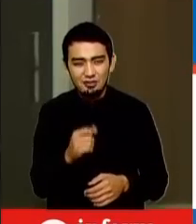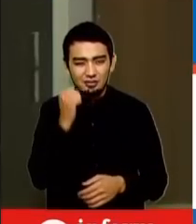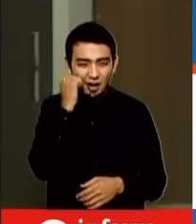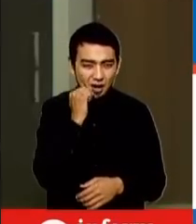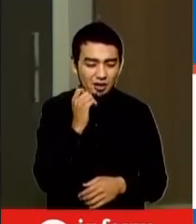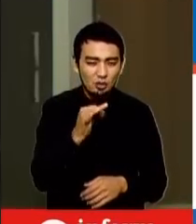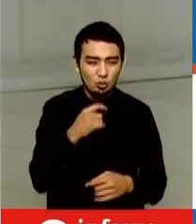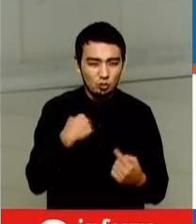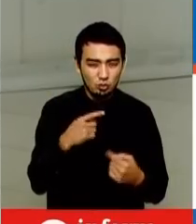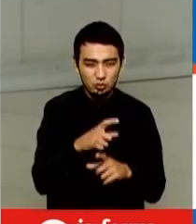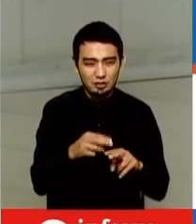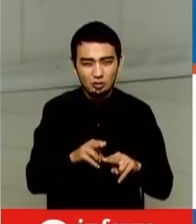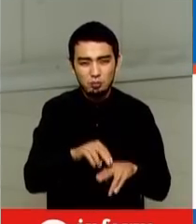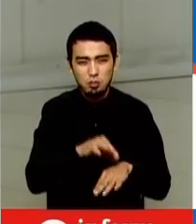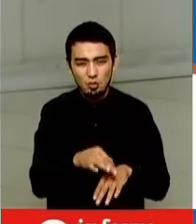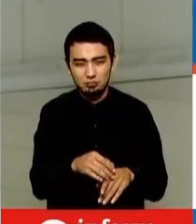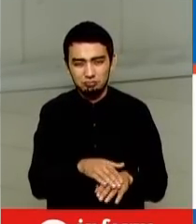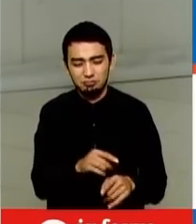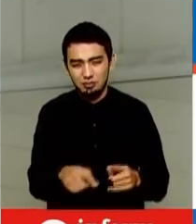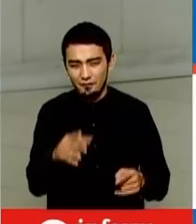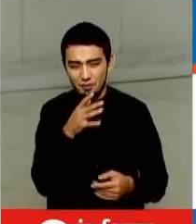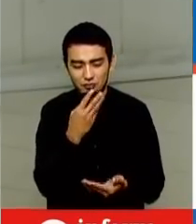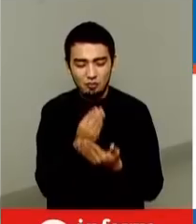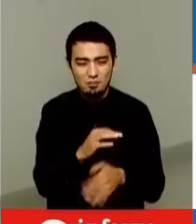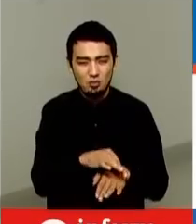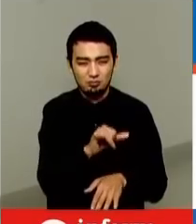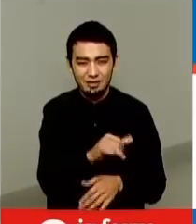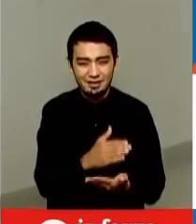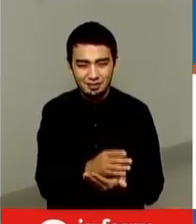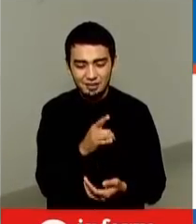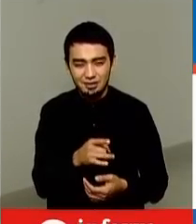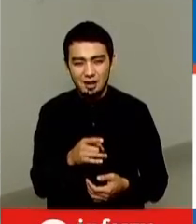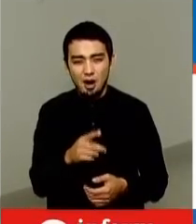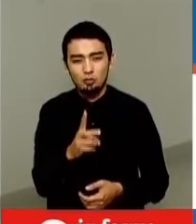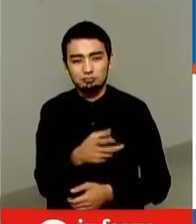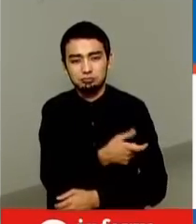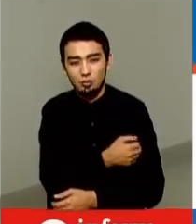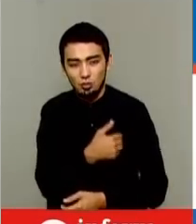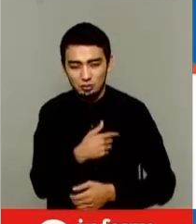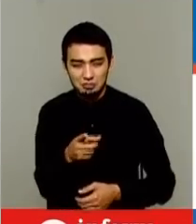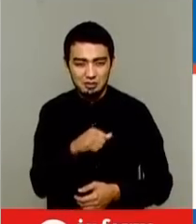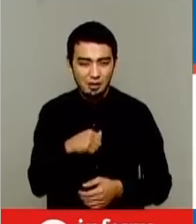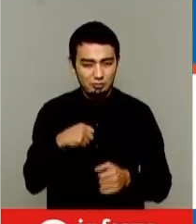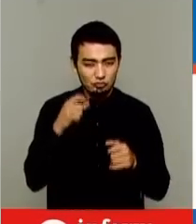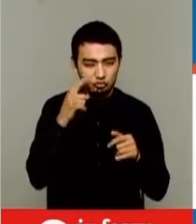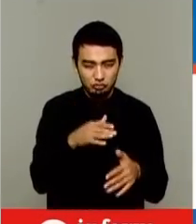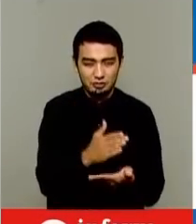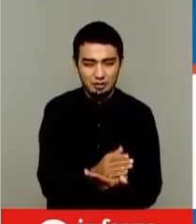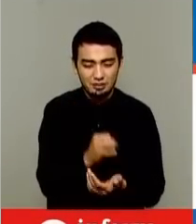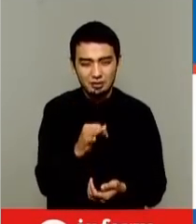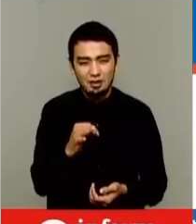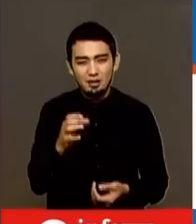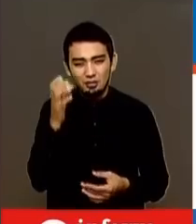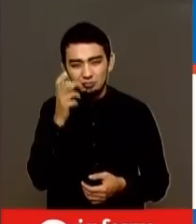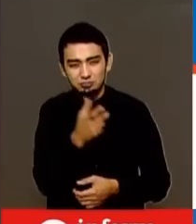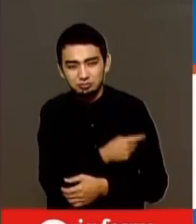люди, страдающие хроническими заболеваниями. А вот что же касается вакцинации, то тут каждый решает сам. Но прежнюю ученые считают уже